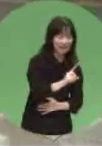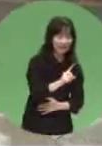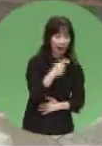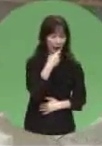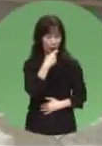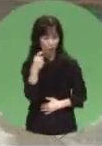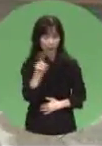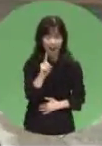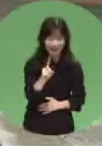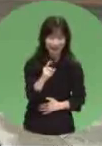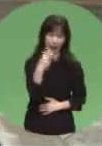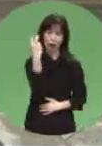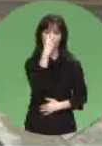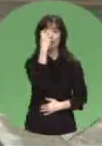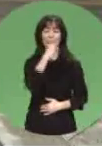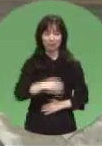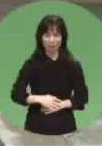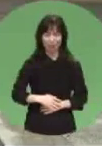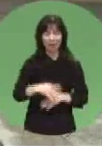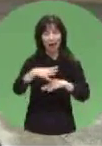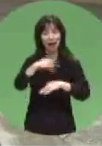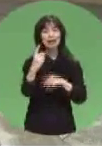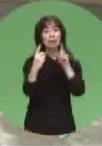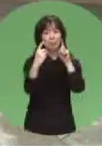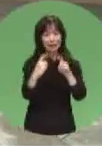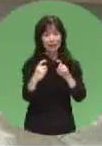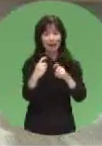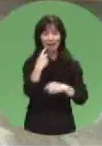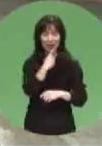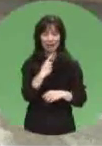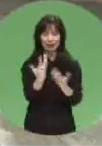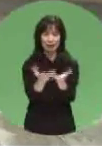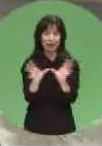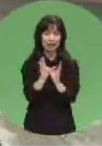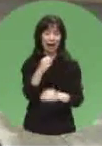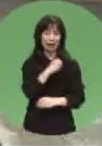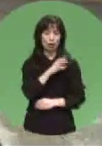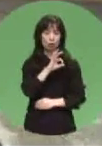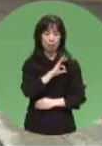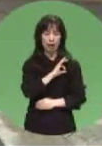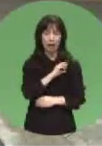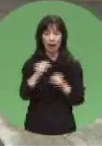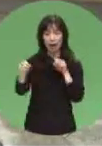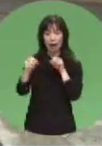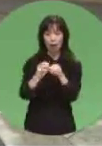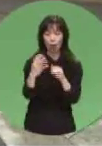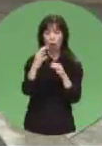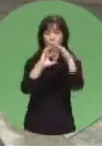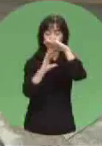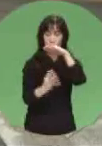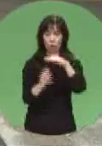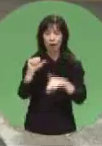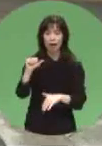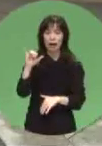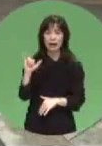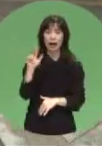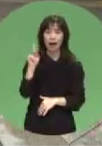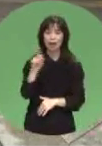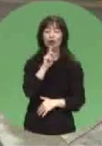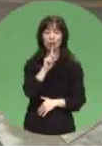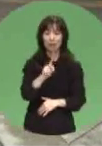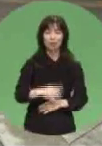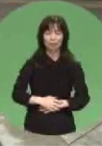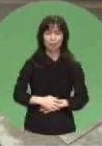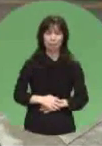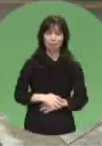査していくというコーナーです。はじめまして隊員の近藤彩香です。これね、疑問を解決していくっ